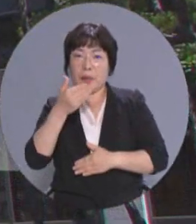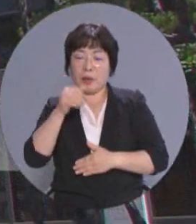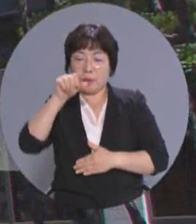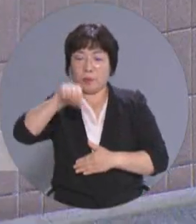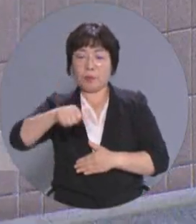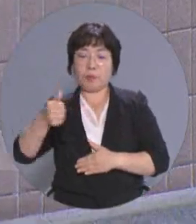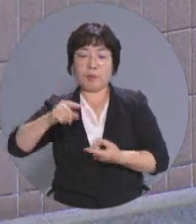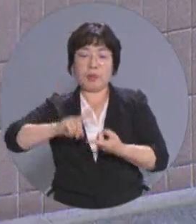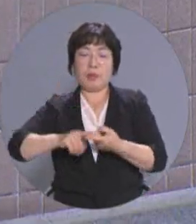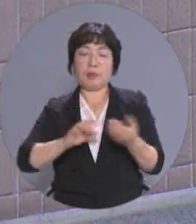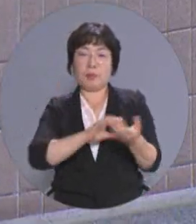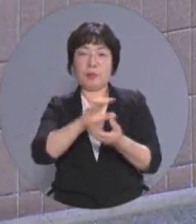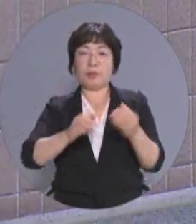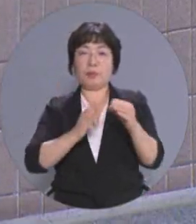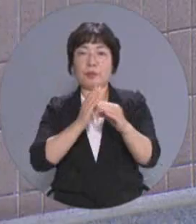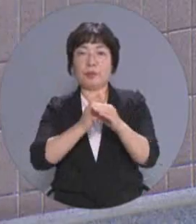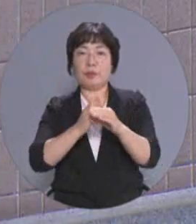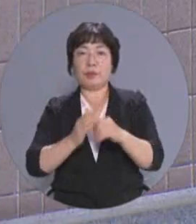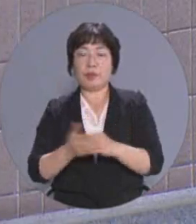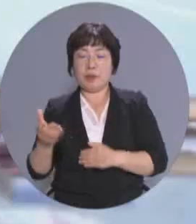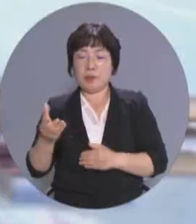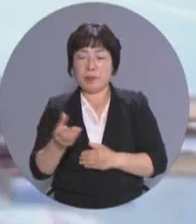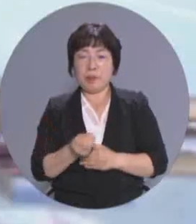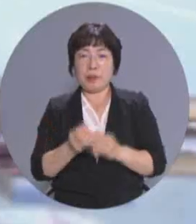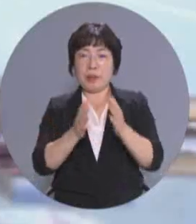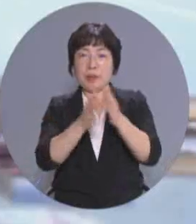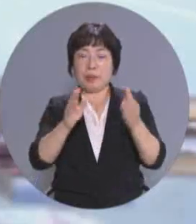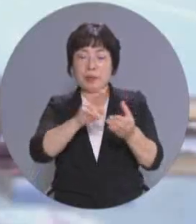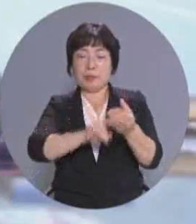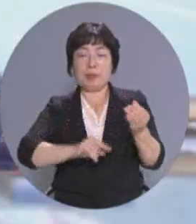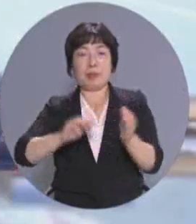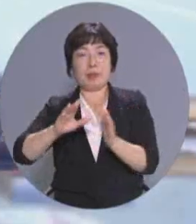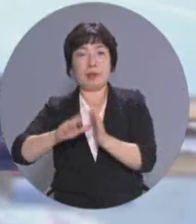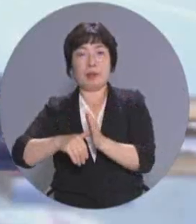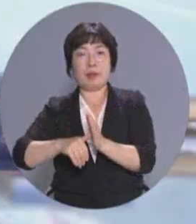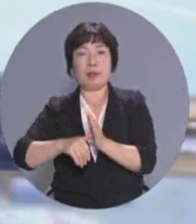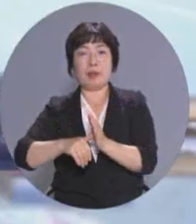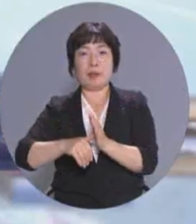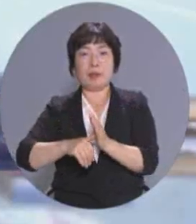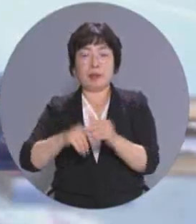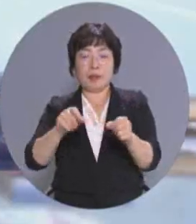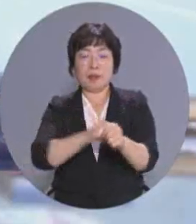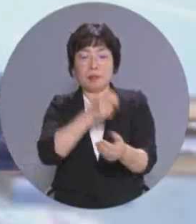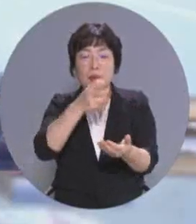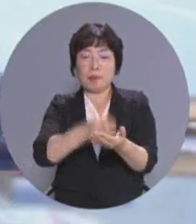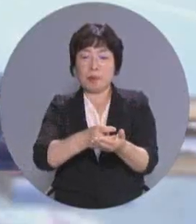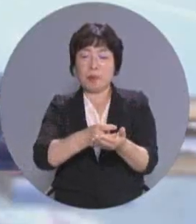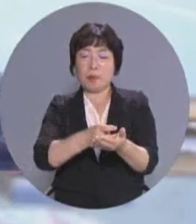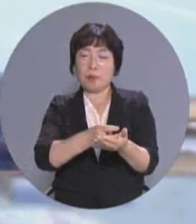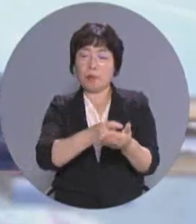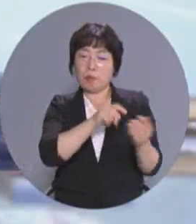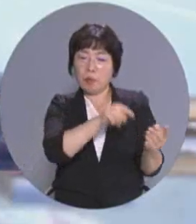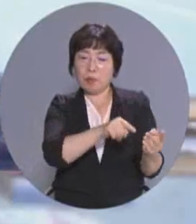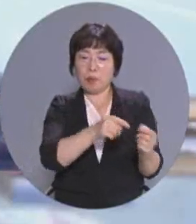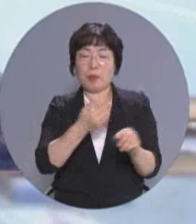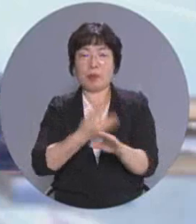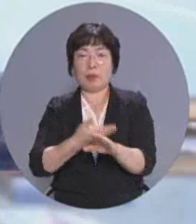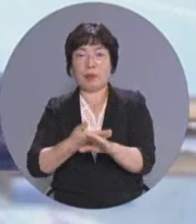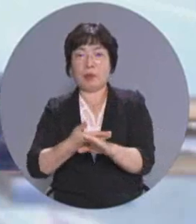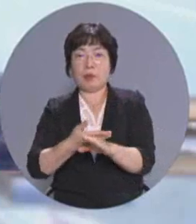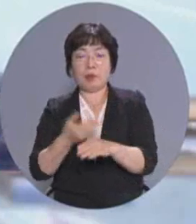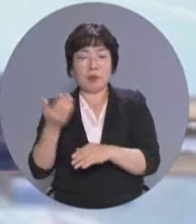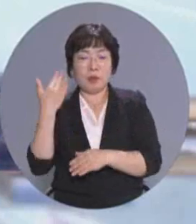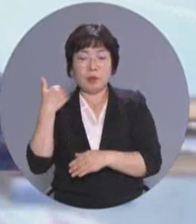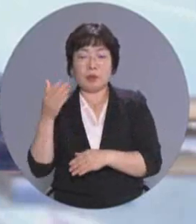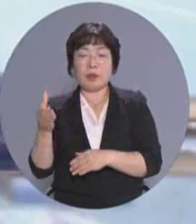여전히 논란입니다. 임대주택 분양을 하면서 특별법의 적용을 받느냐 아니면